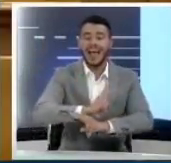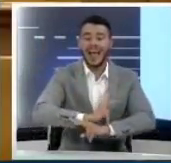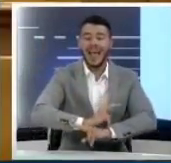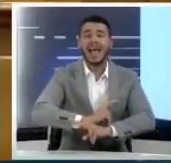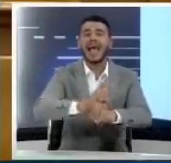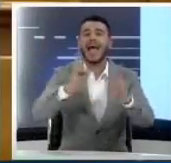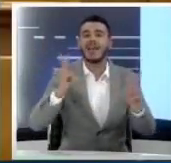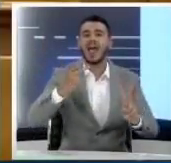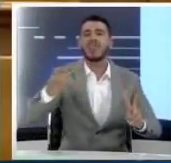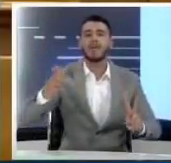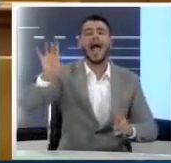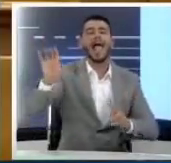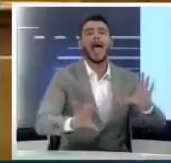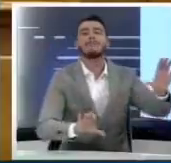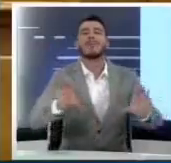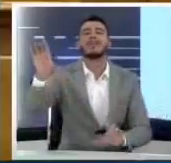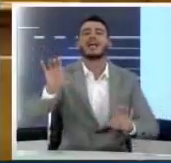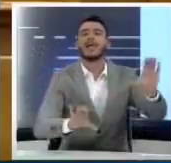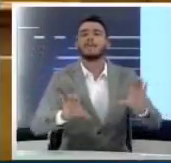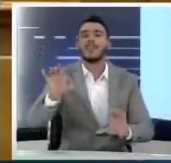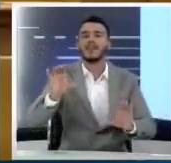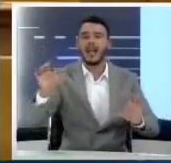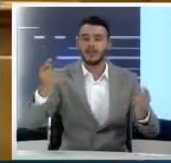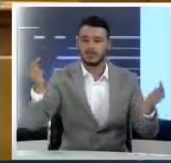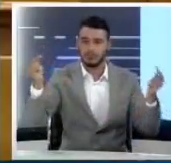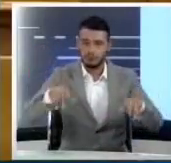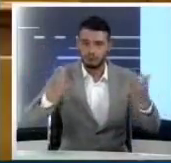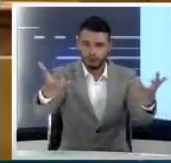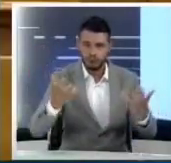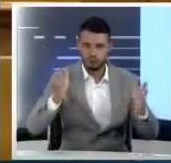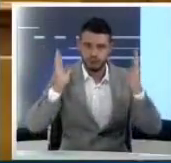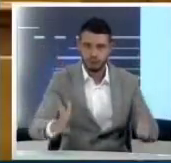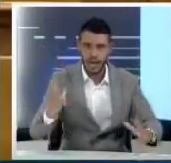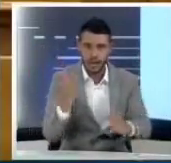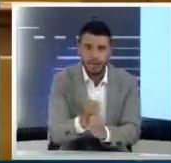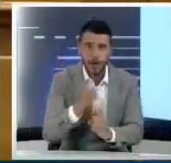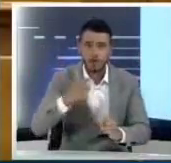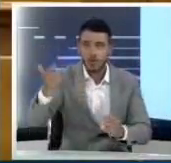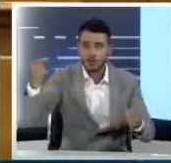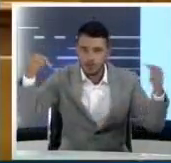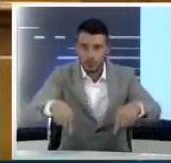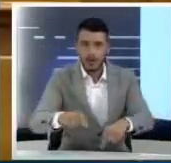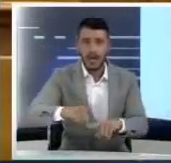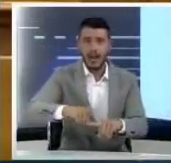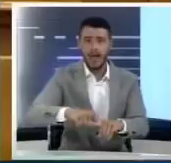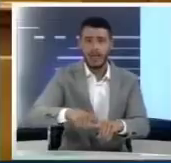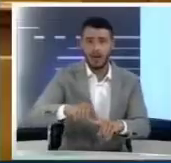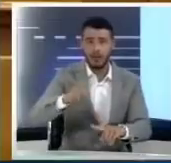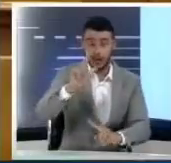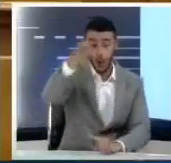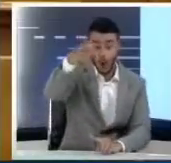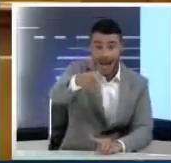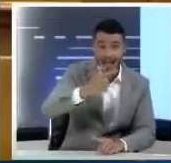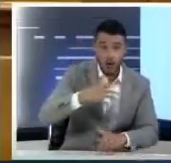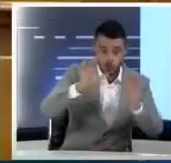τους επενδυτές. Είμαι σίγουρη ότι όλοι και όλες με έχετε ακούσει να το λέω αυτό. Θα έχουμε καθαρό διάδρομο για το χρέος. Αυτό